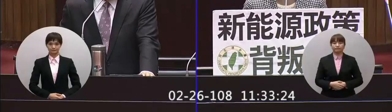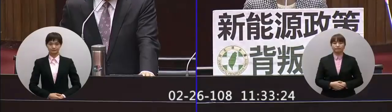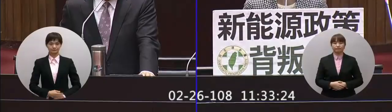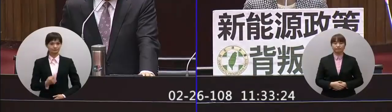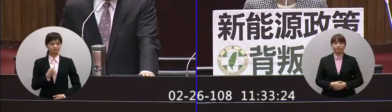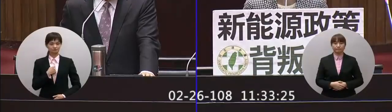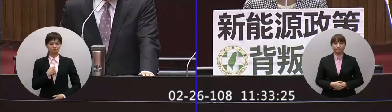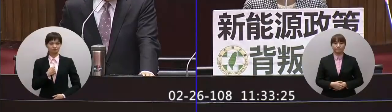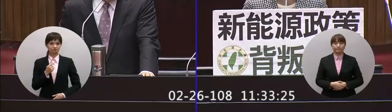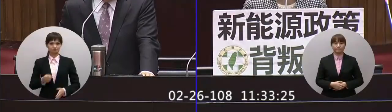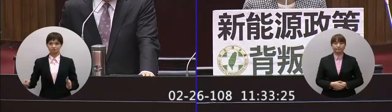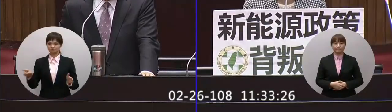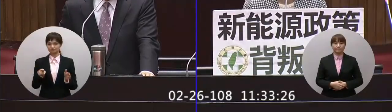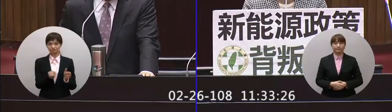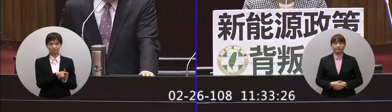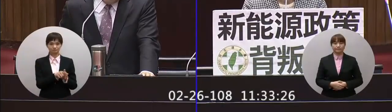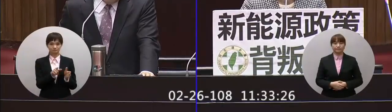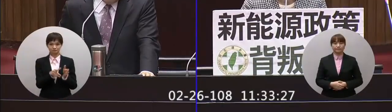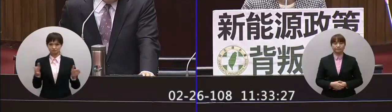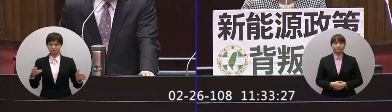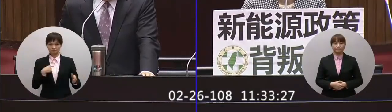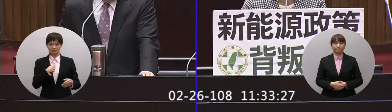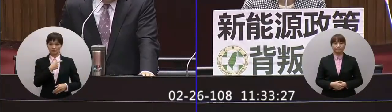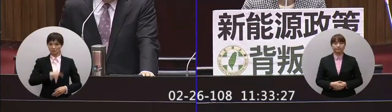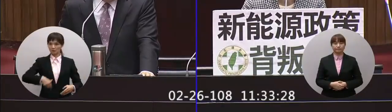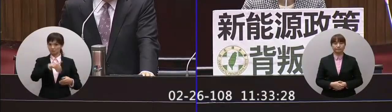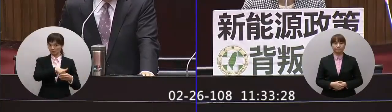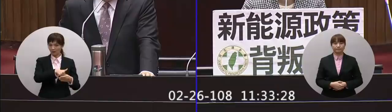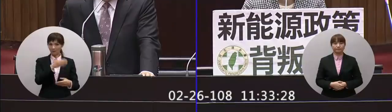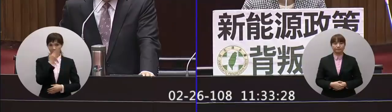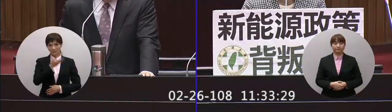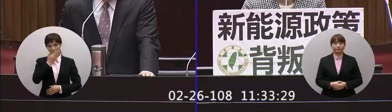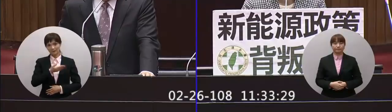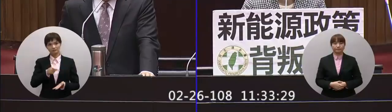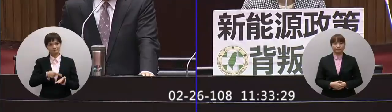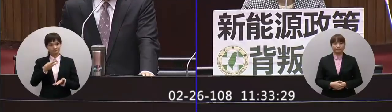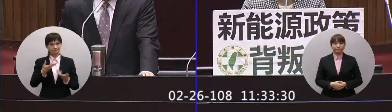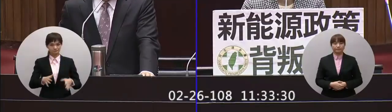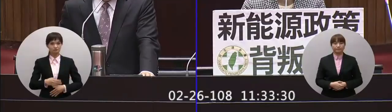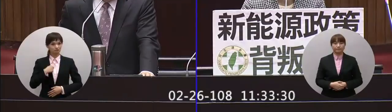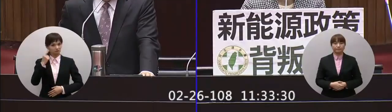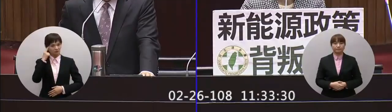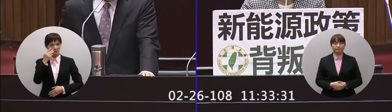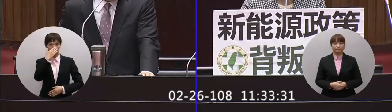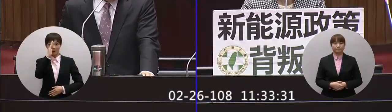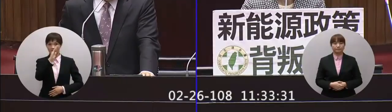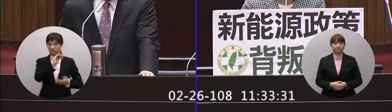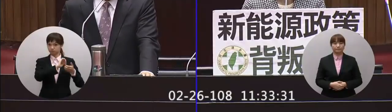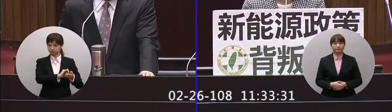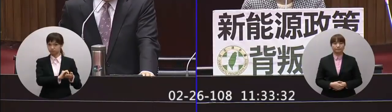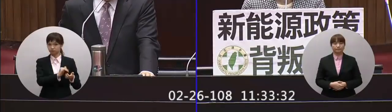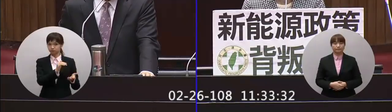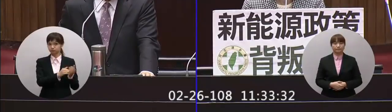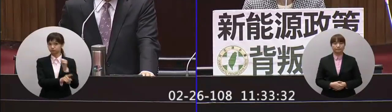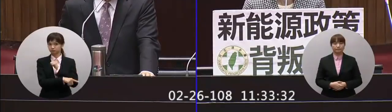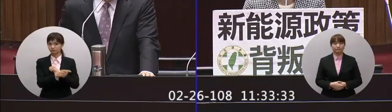我一辈子选举历经很多次失败，我觉得胜利并非终点，失败也